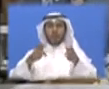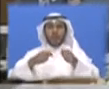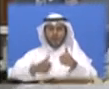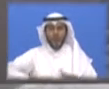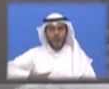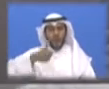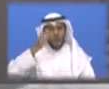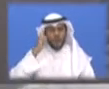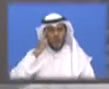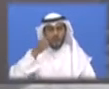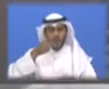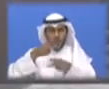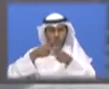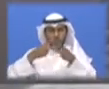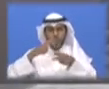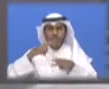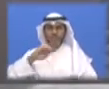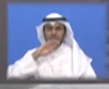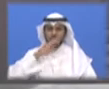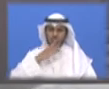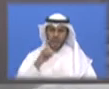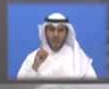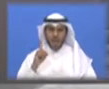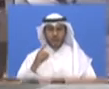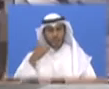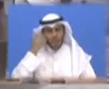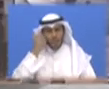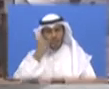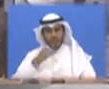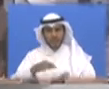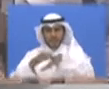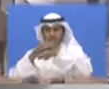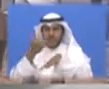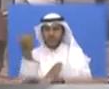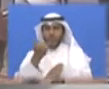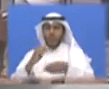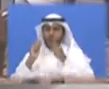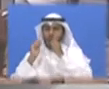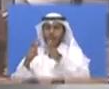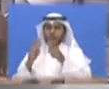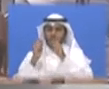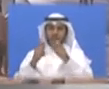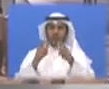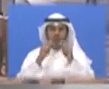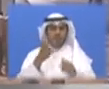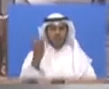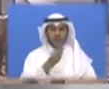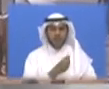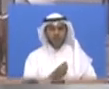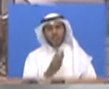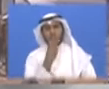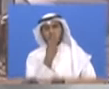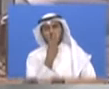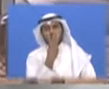على التعامل مع حالات الطوارئ الإنسانية بسوريا، مشيرة إلى أن الكويت ساهمت ب 300